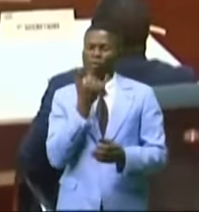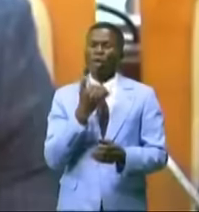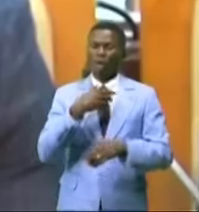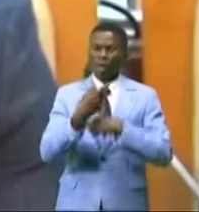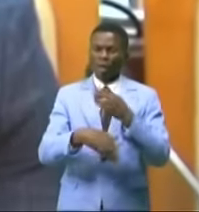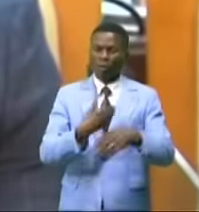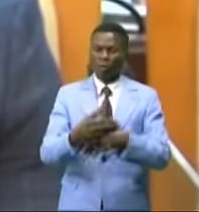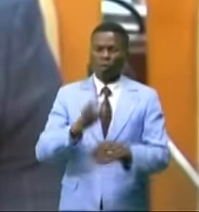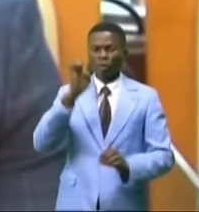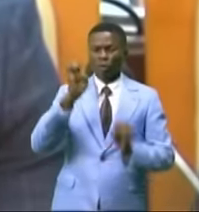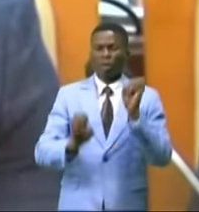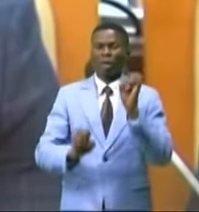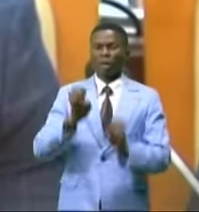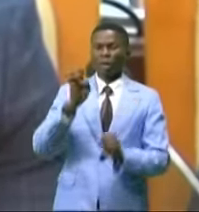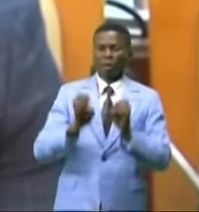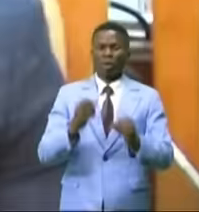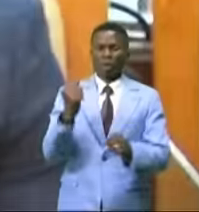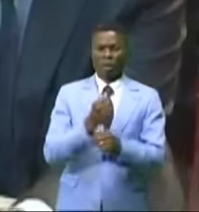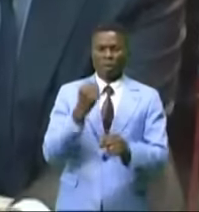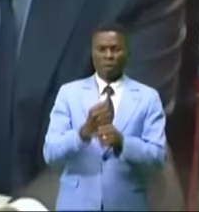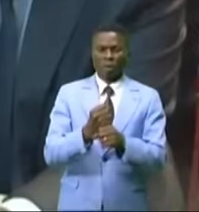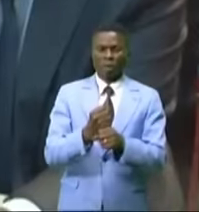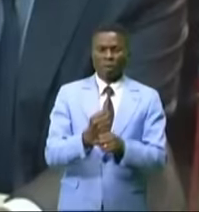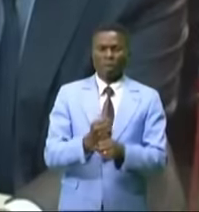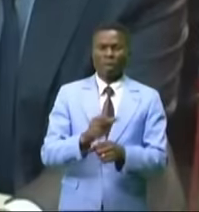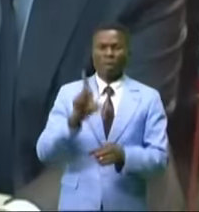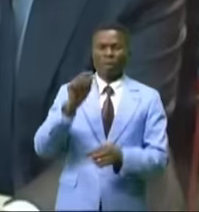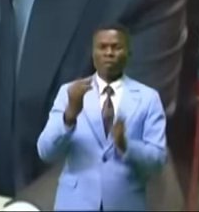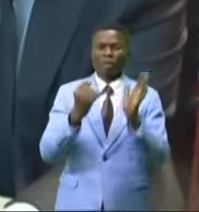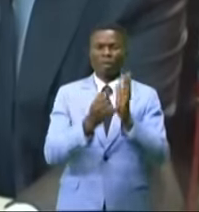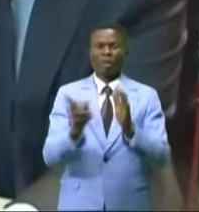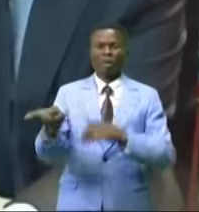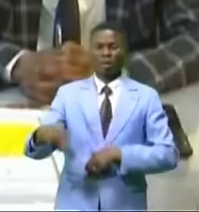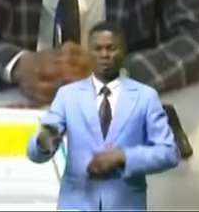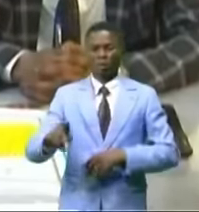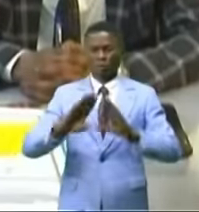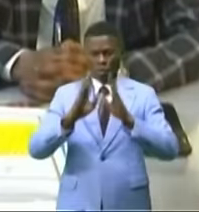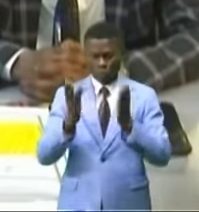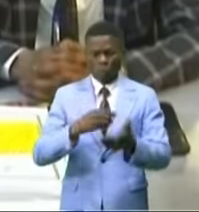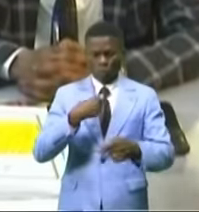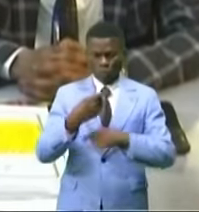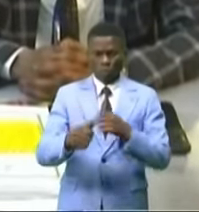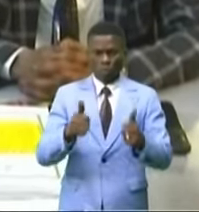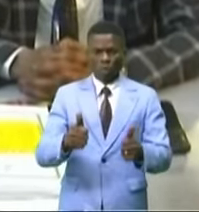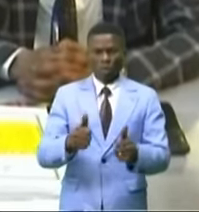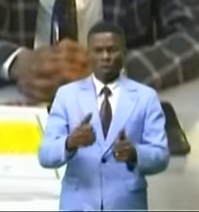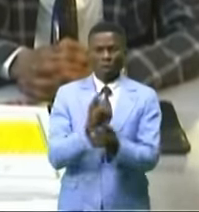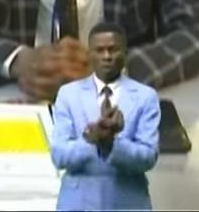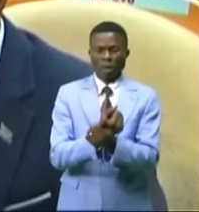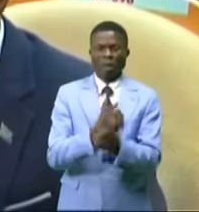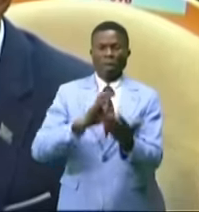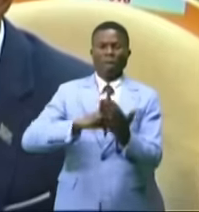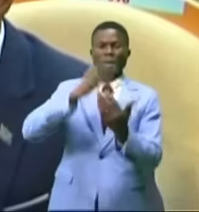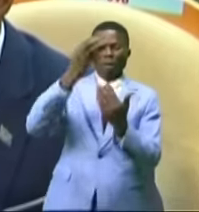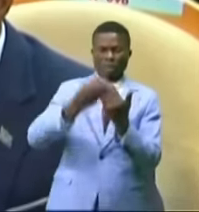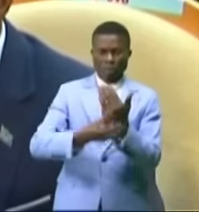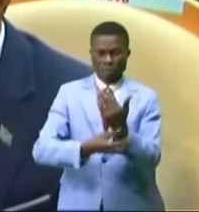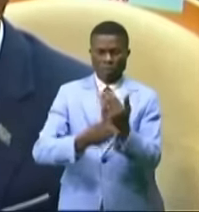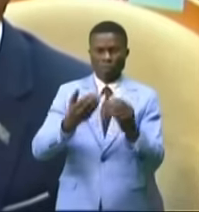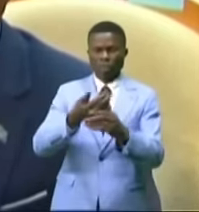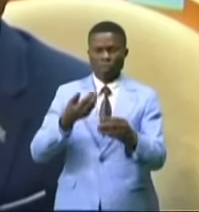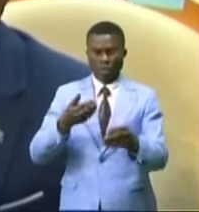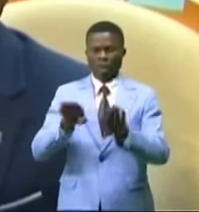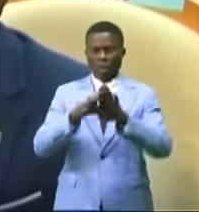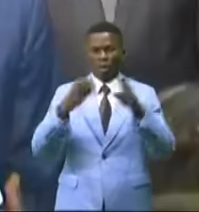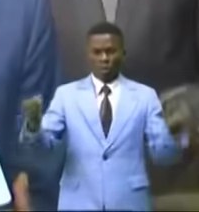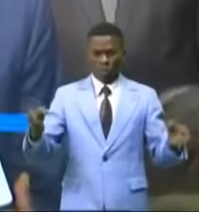à l'évaluation des travaux de 26 provinces. Tout est mis en œuvre pour le respect des calendriers avant l'ouverture